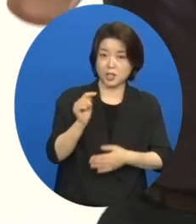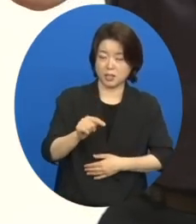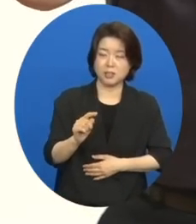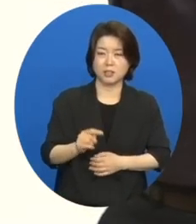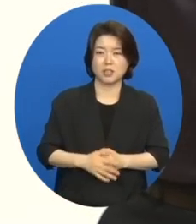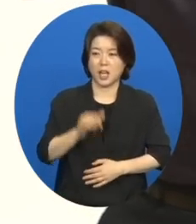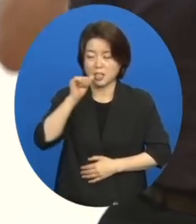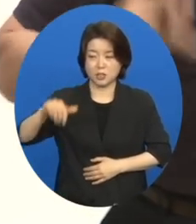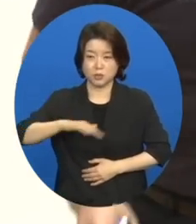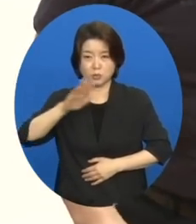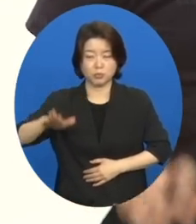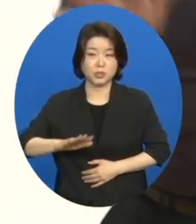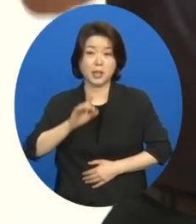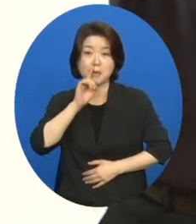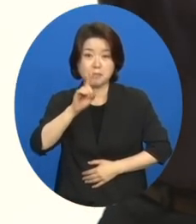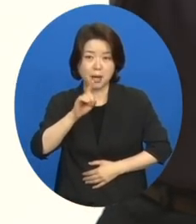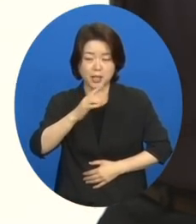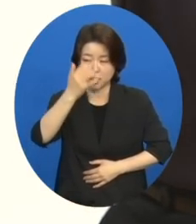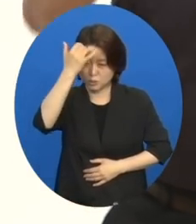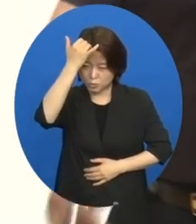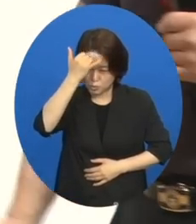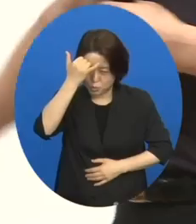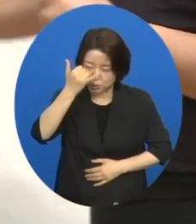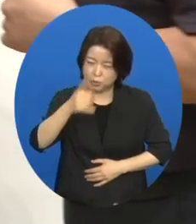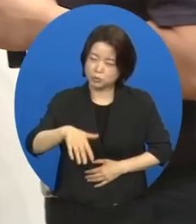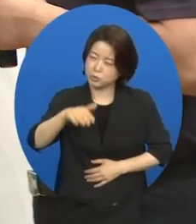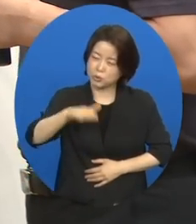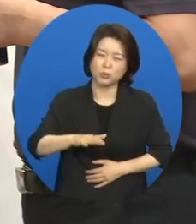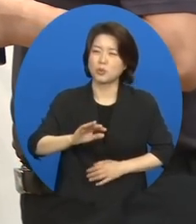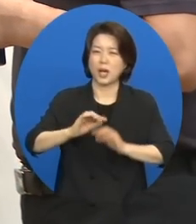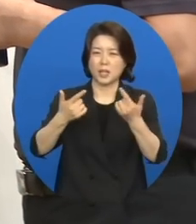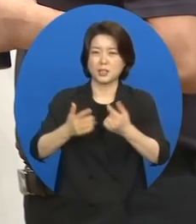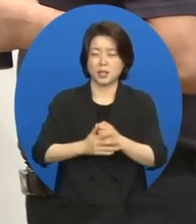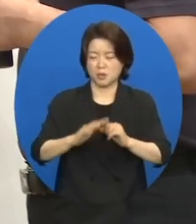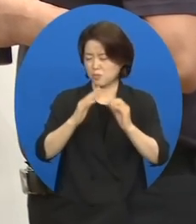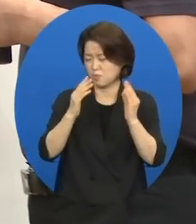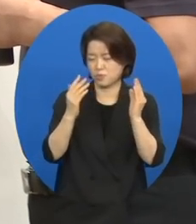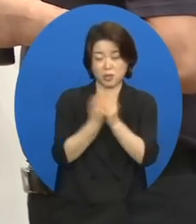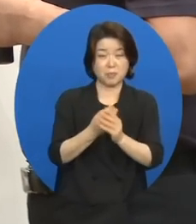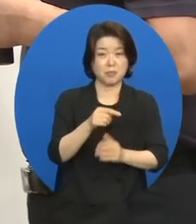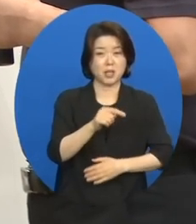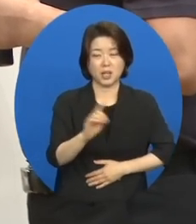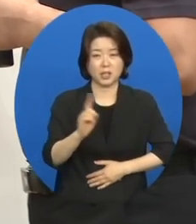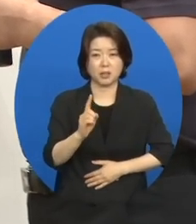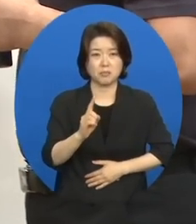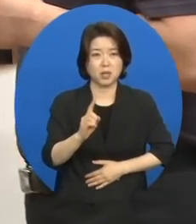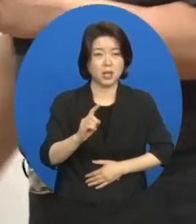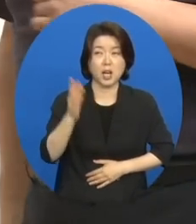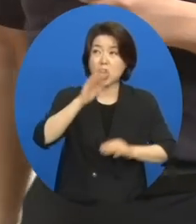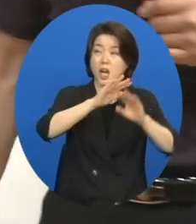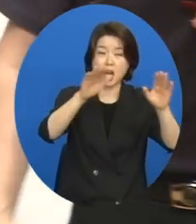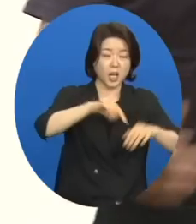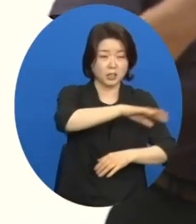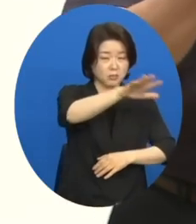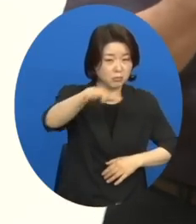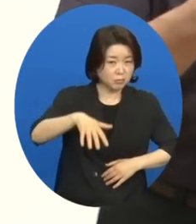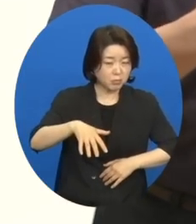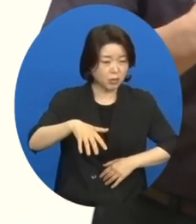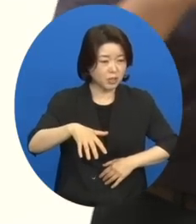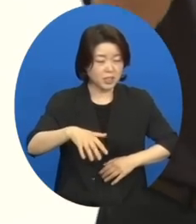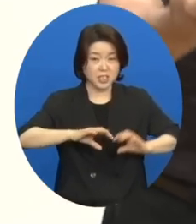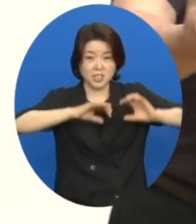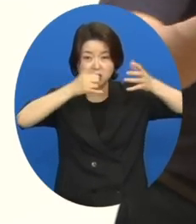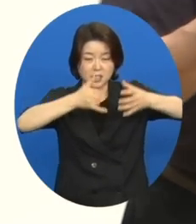절대 우리가 말하는 윤리 도덕 수준의 죄가 아니라 그 죄는 완벽하게 공중의 권세 잡은 자 사탄의